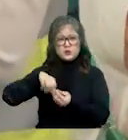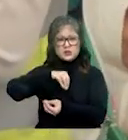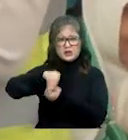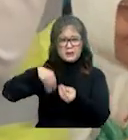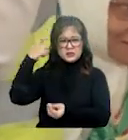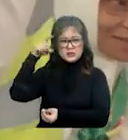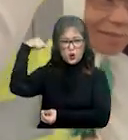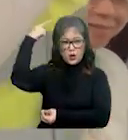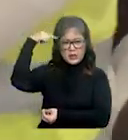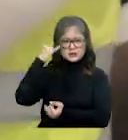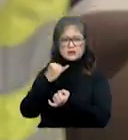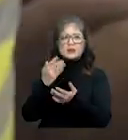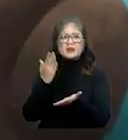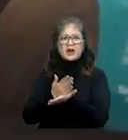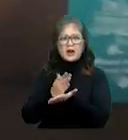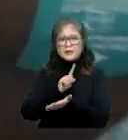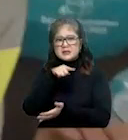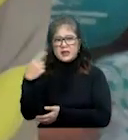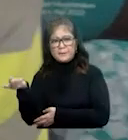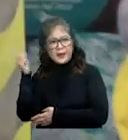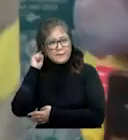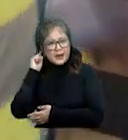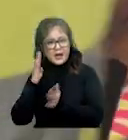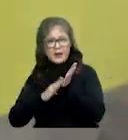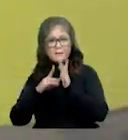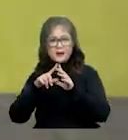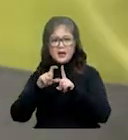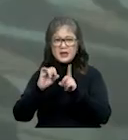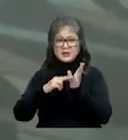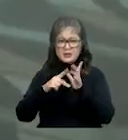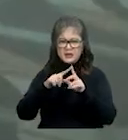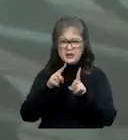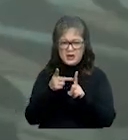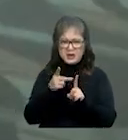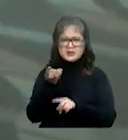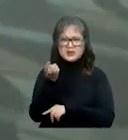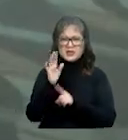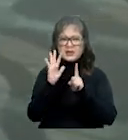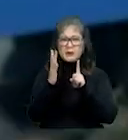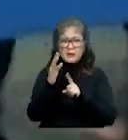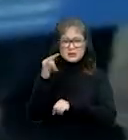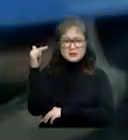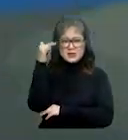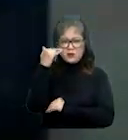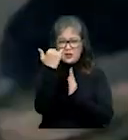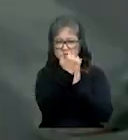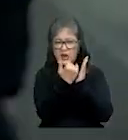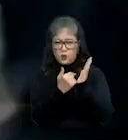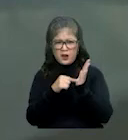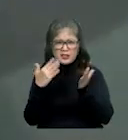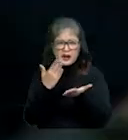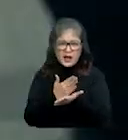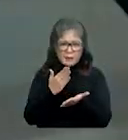calon haji akhirnya juga terlambat tiba di Mekah dan Madinah. Sedikitnya 15 pesawat mengalami jadwal keterlambatan dan menanggapi hal ini, Ketua